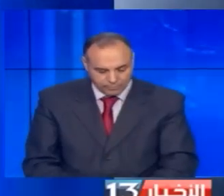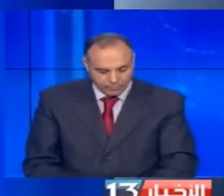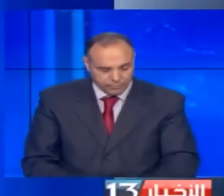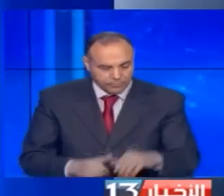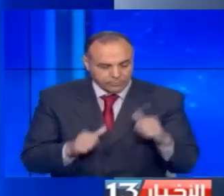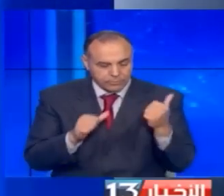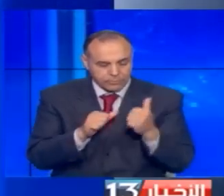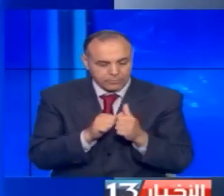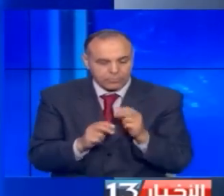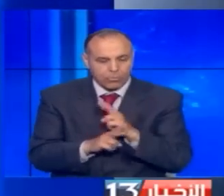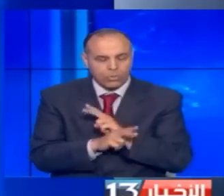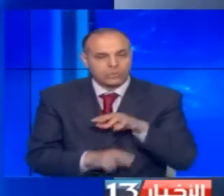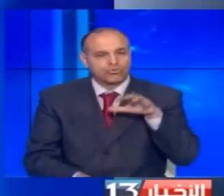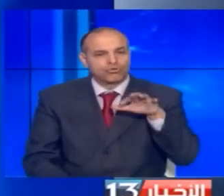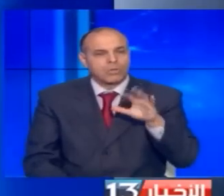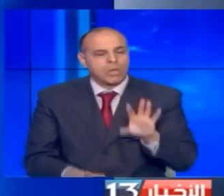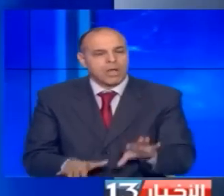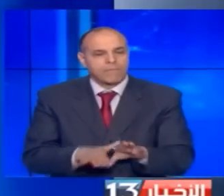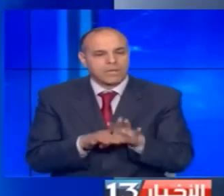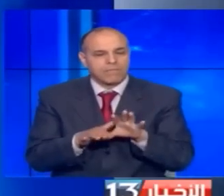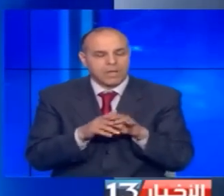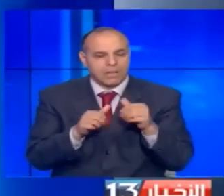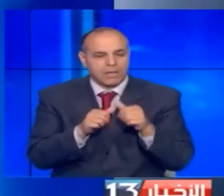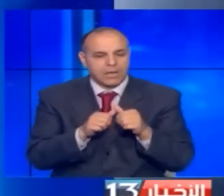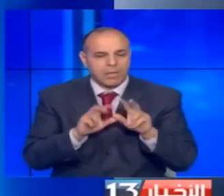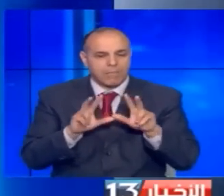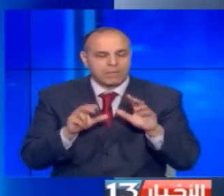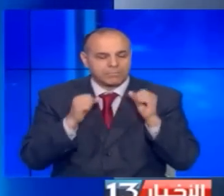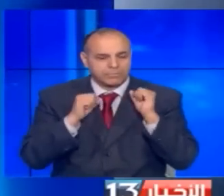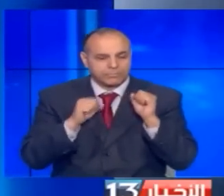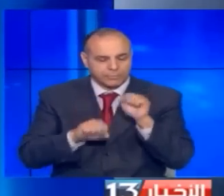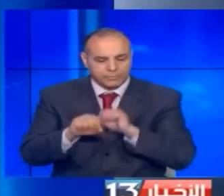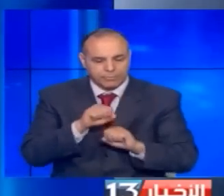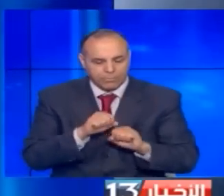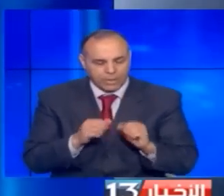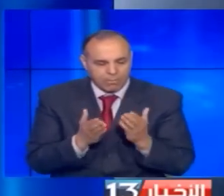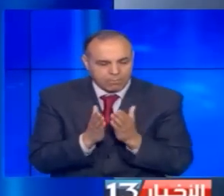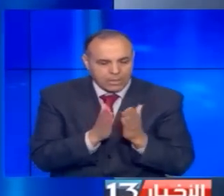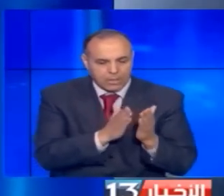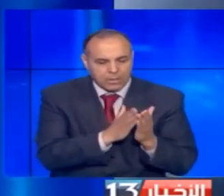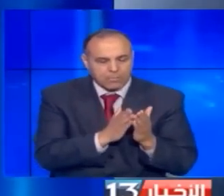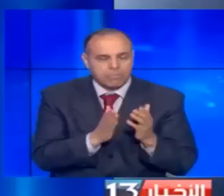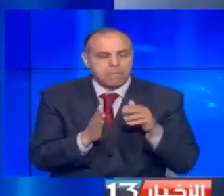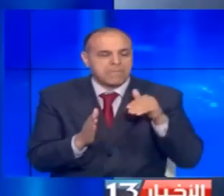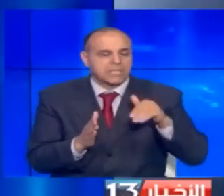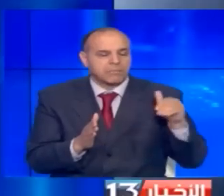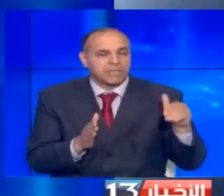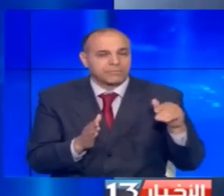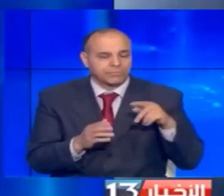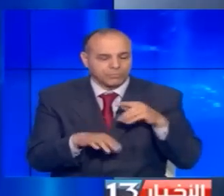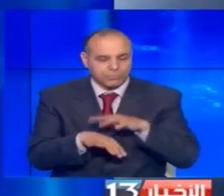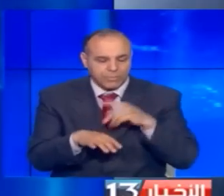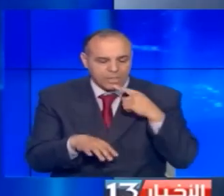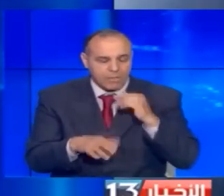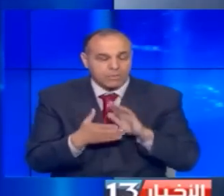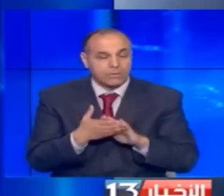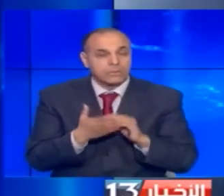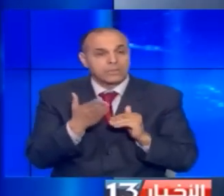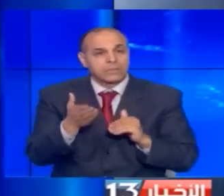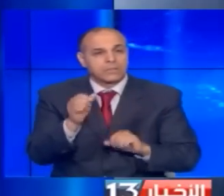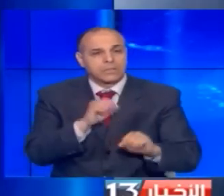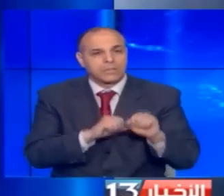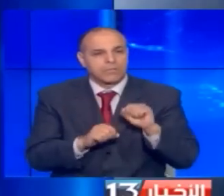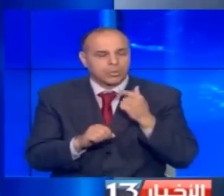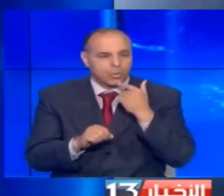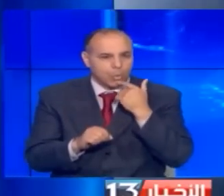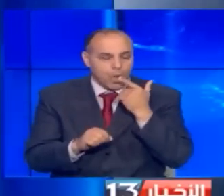بمناسبة عطلة الشتاء والاحتفالات بالذكرى الثامنة للثورة، نظمت المكتبة العمومية بمنزل تميم من ولاية نابل، نظمت